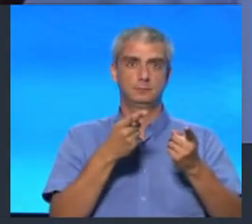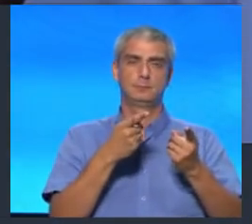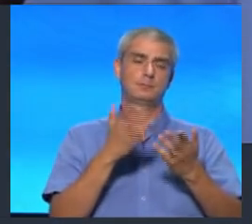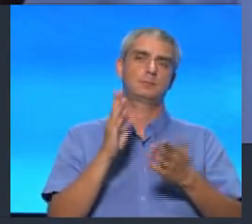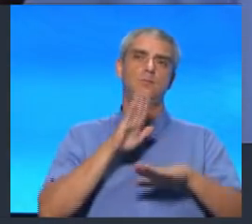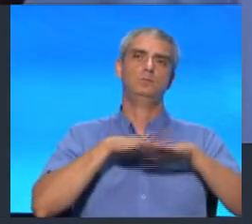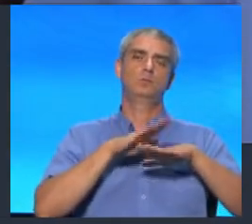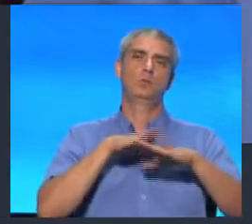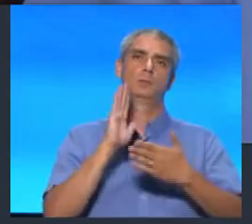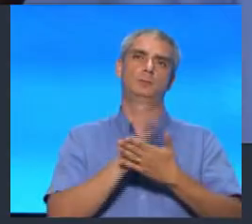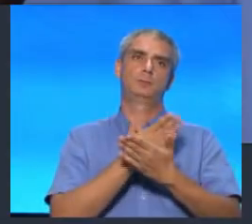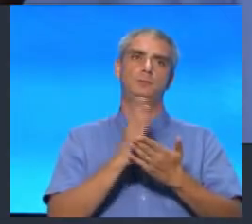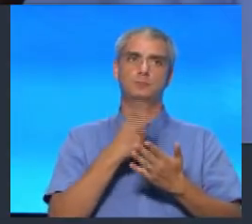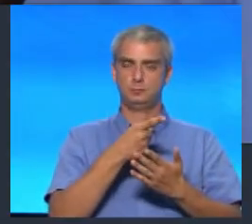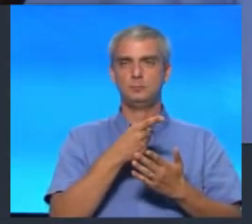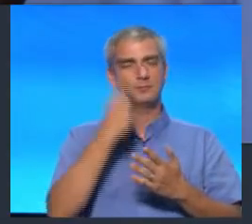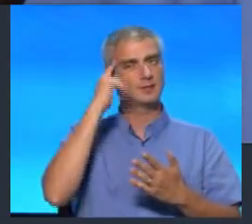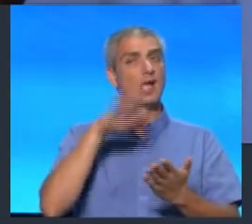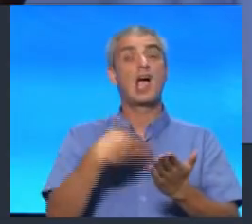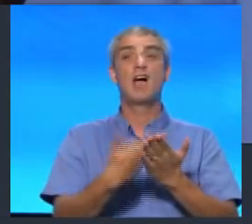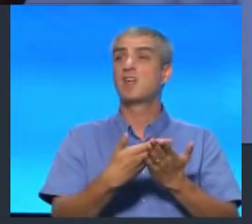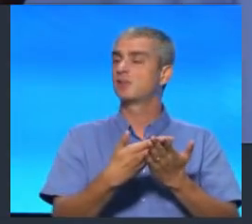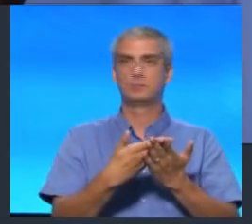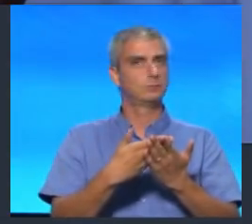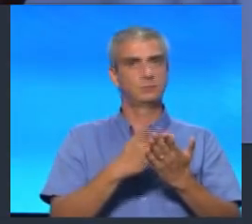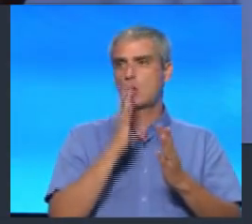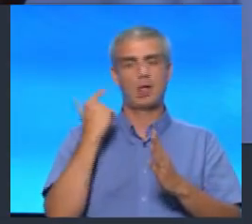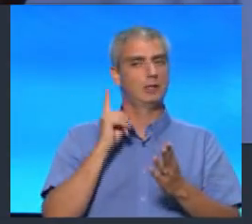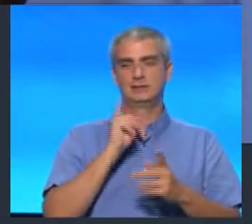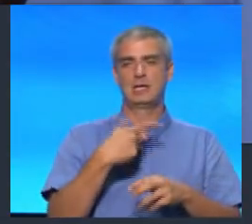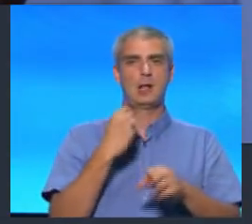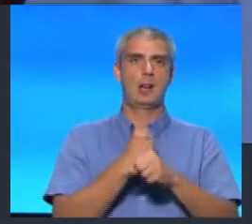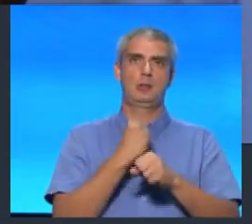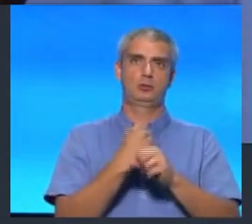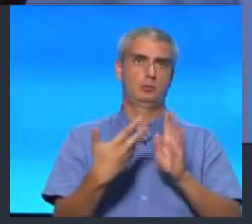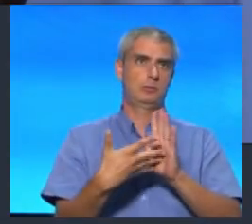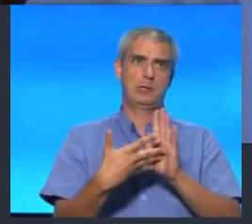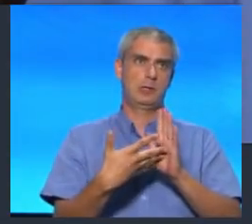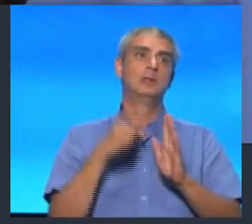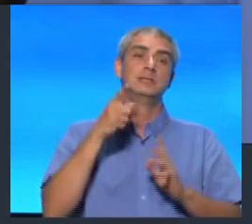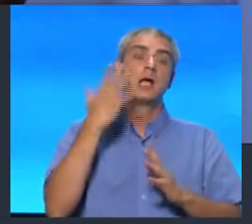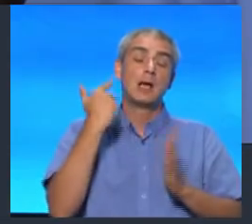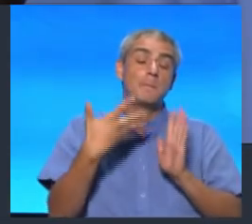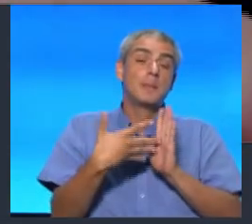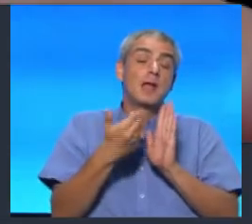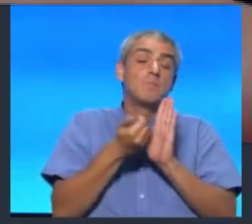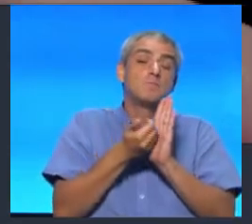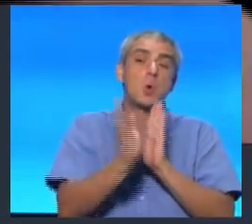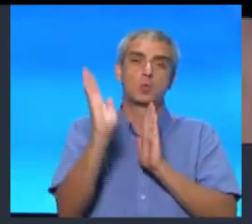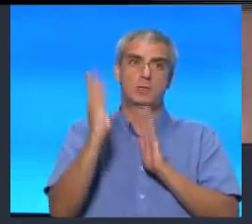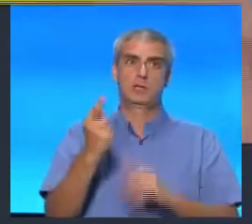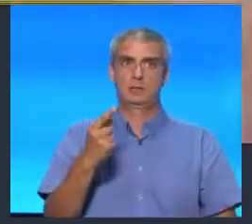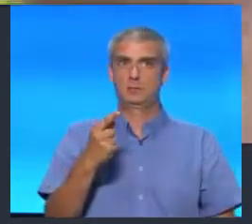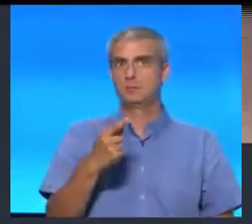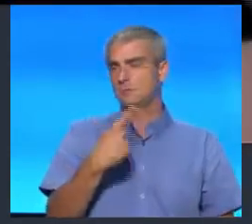המומחה מטעמנו בחוות דעתו שלא היה מקום לבצע את הבדיקה. Okay. זאת הייתה בדיקה מיותרת.